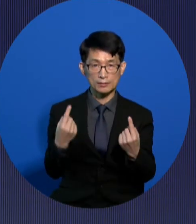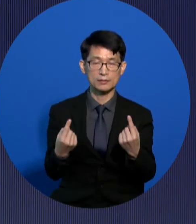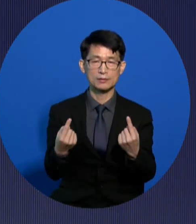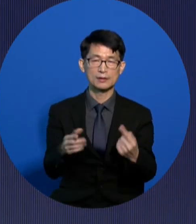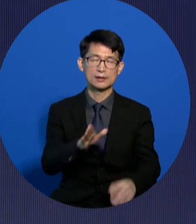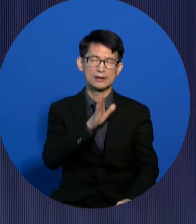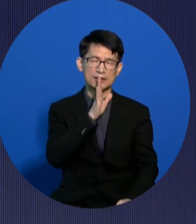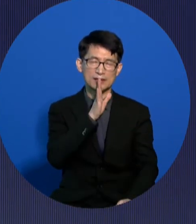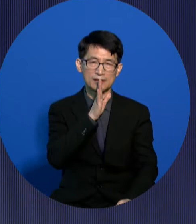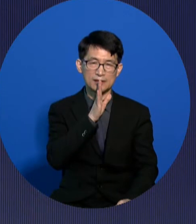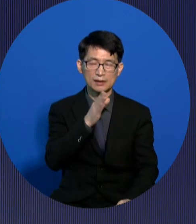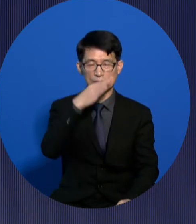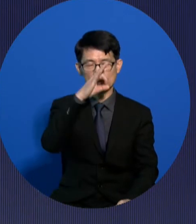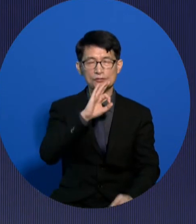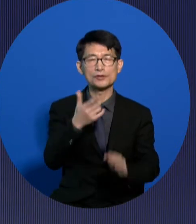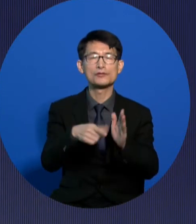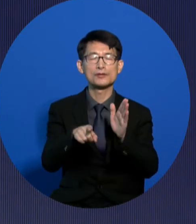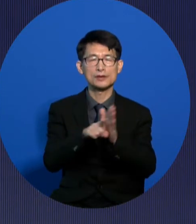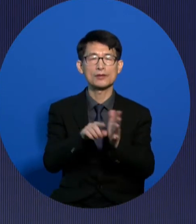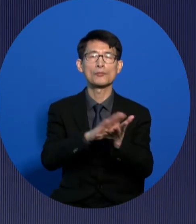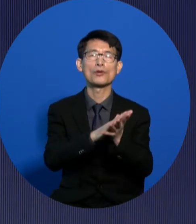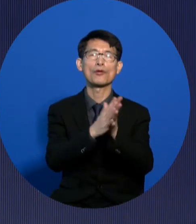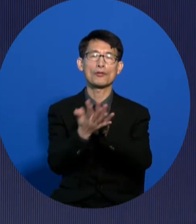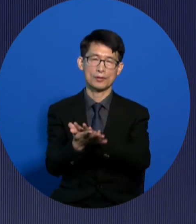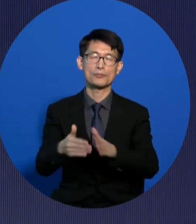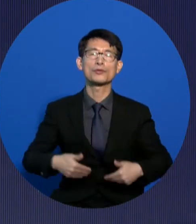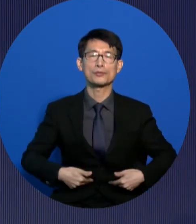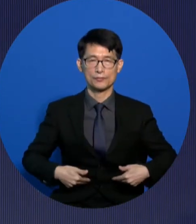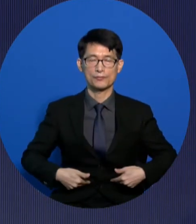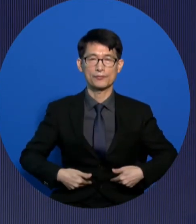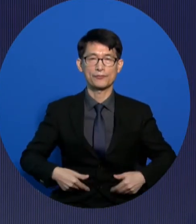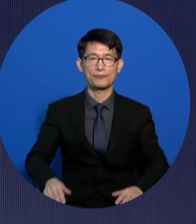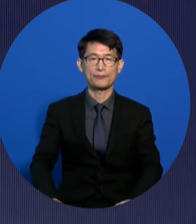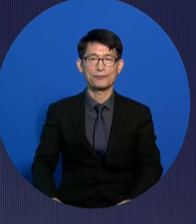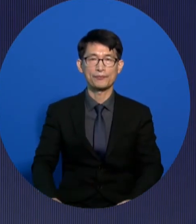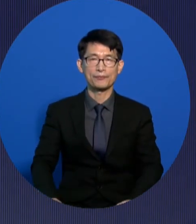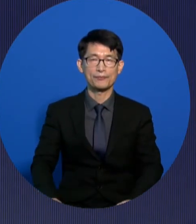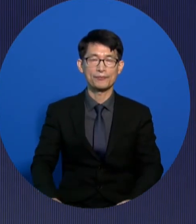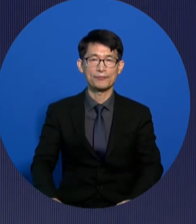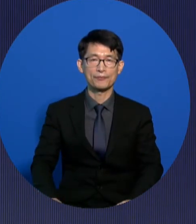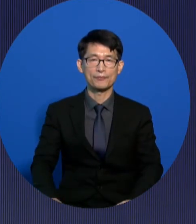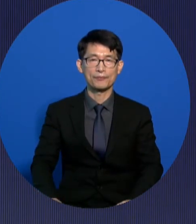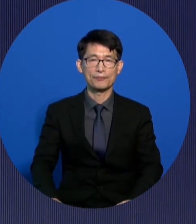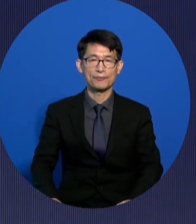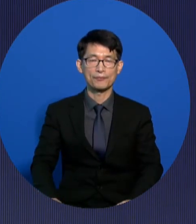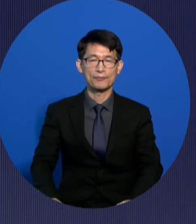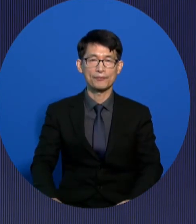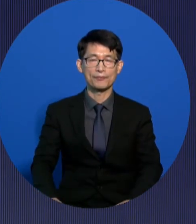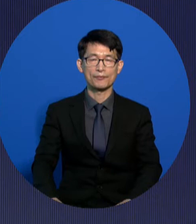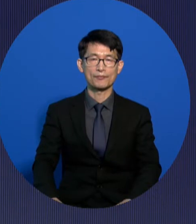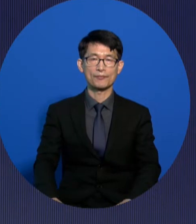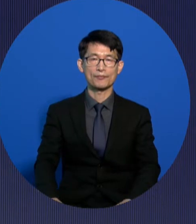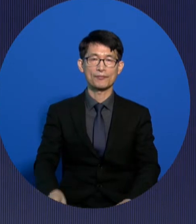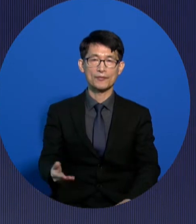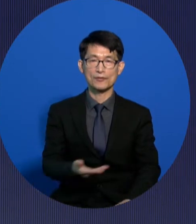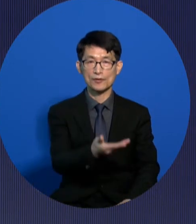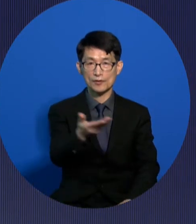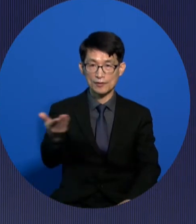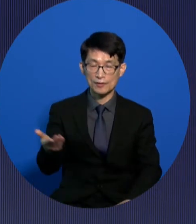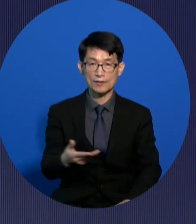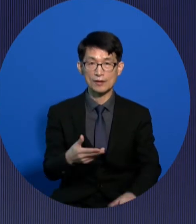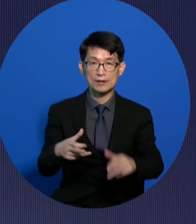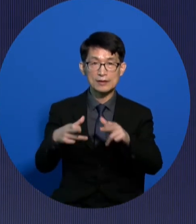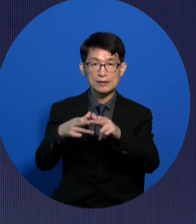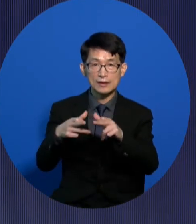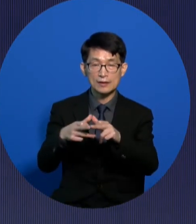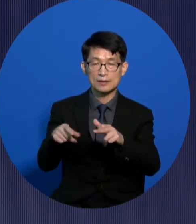우리부터 개혁을 해야 됩니다. 우리부터 생각을 바꿔주시고 우리가 이 벽을 닫지 말고 벽을 열고 우리부터 화합을 해야 됩니다. 그리고